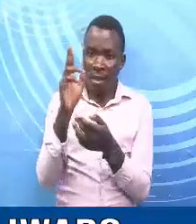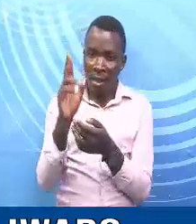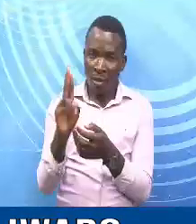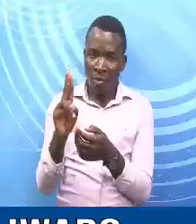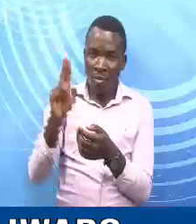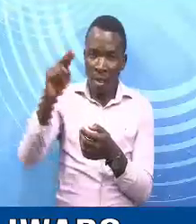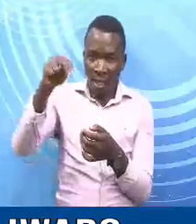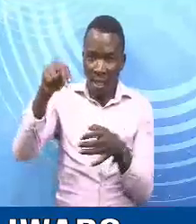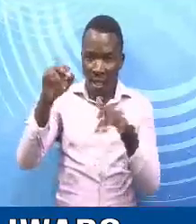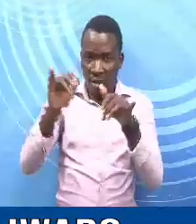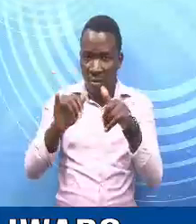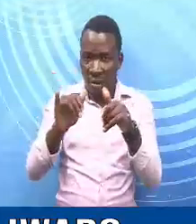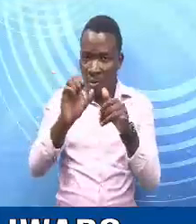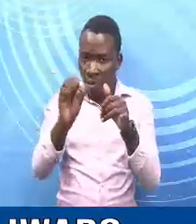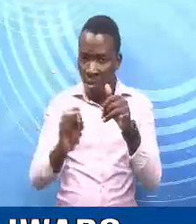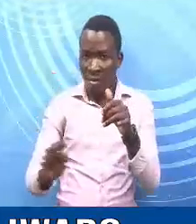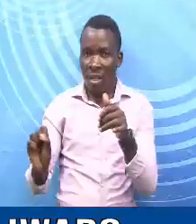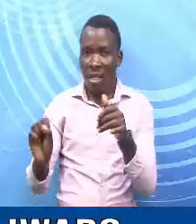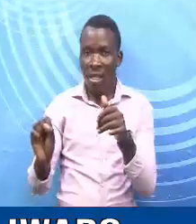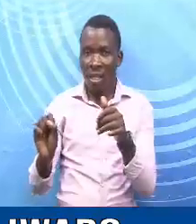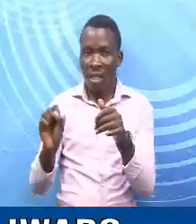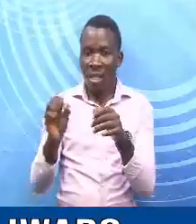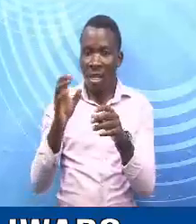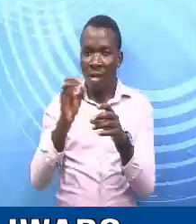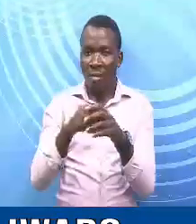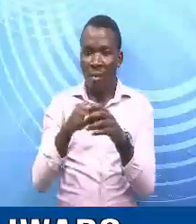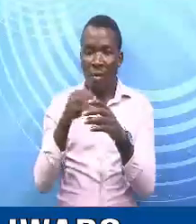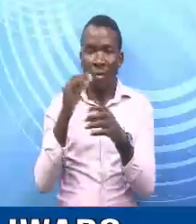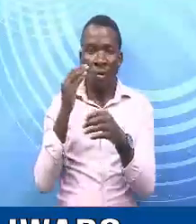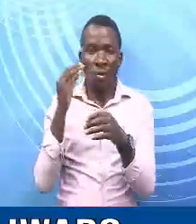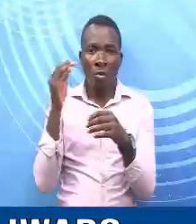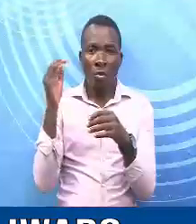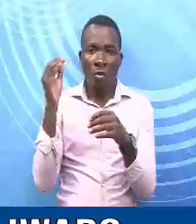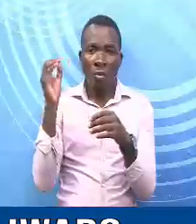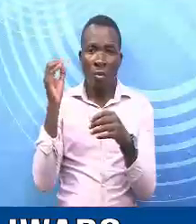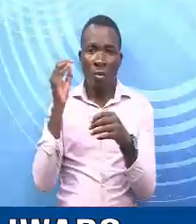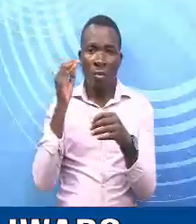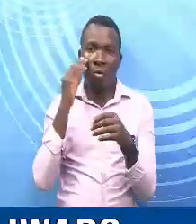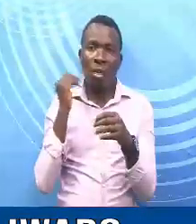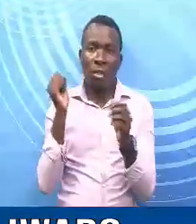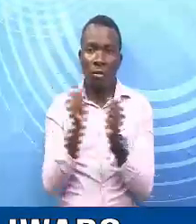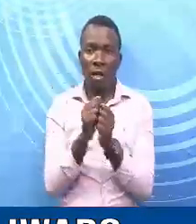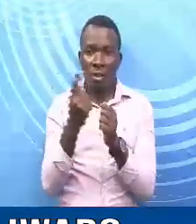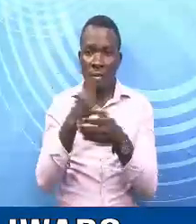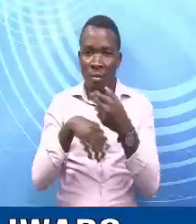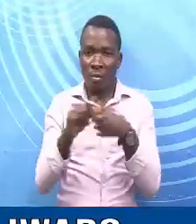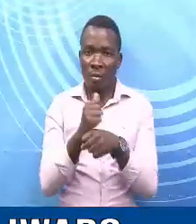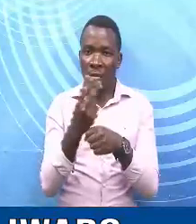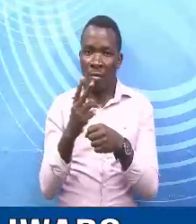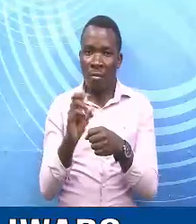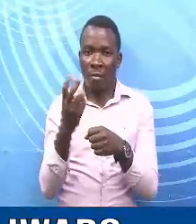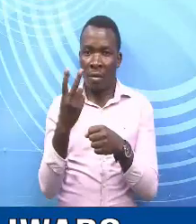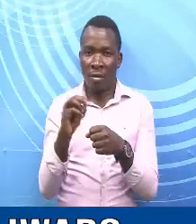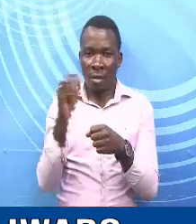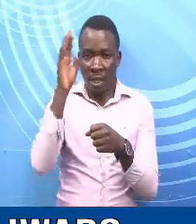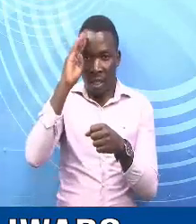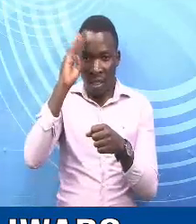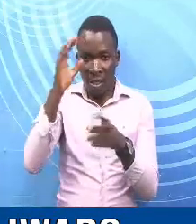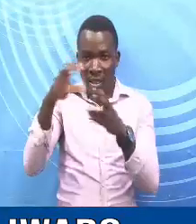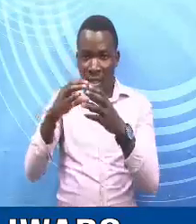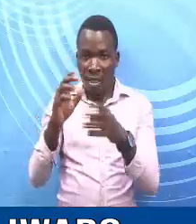bagumye muri Sudani y'Epfo. Mu gushyingo mu mwaka ushize 2020 ingabo z'ishyaka rya